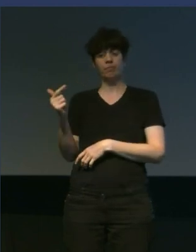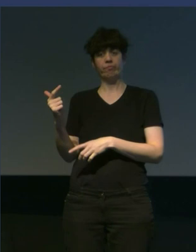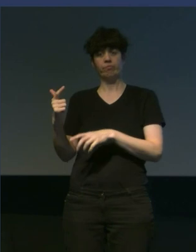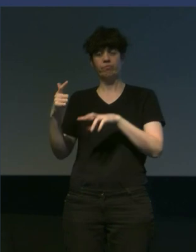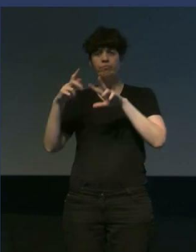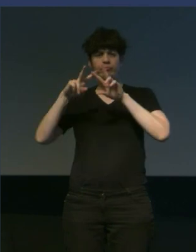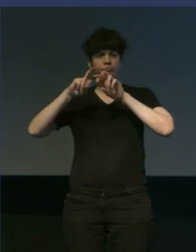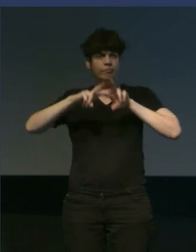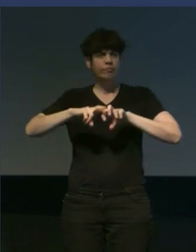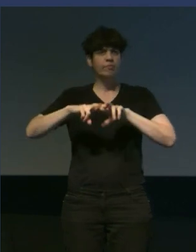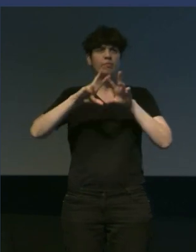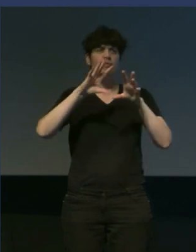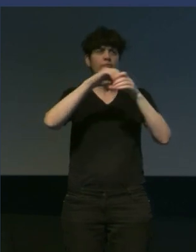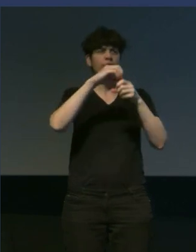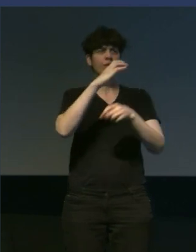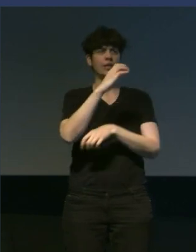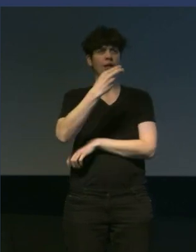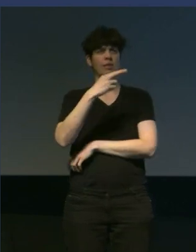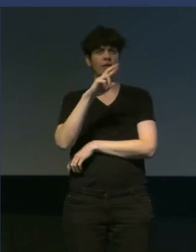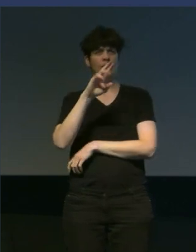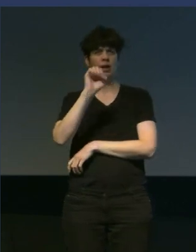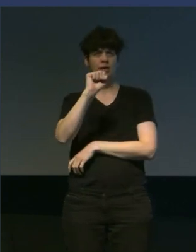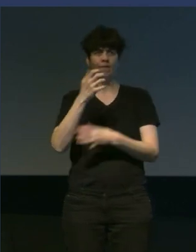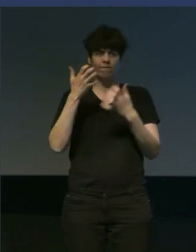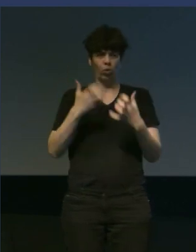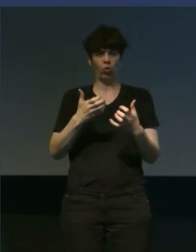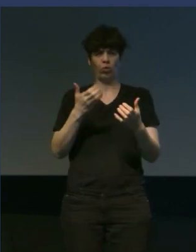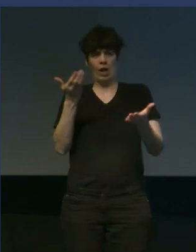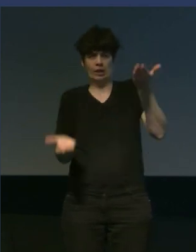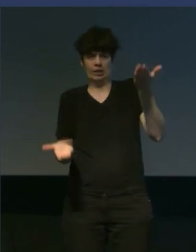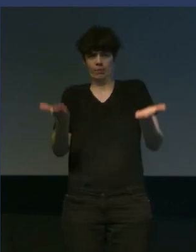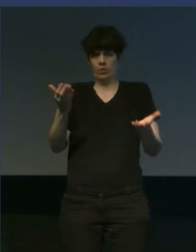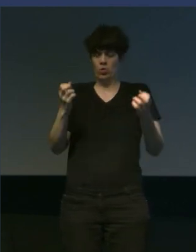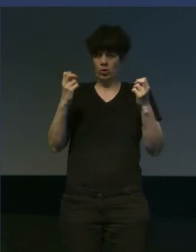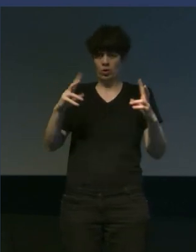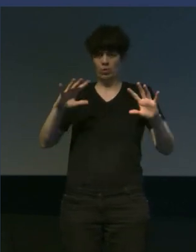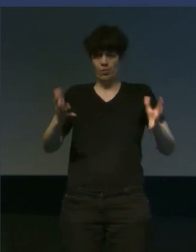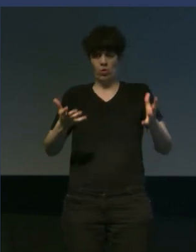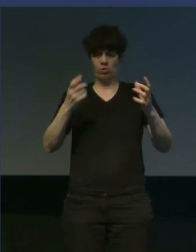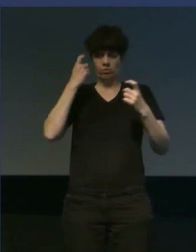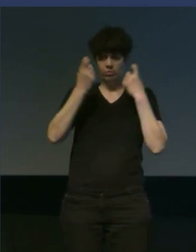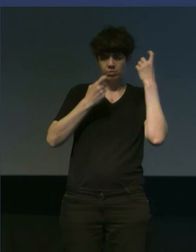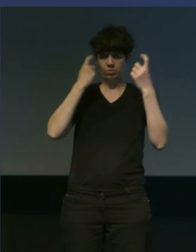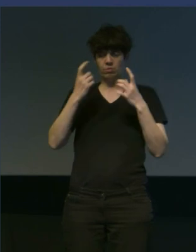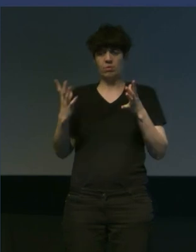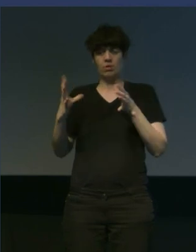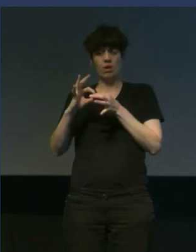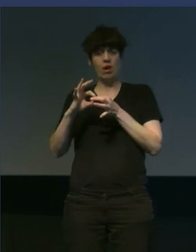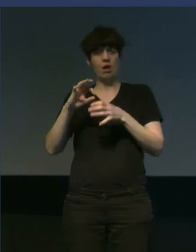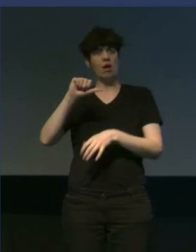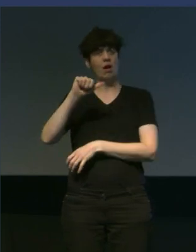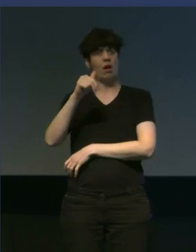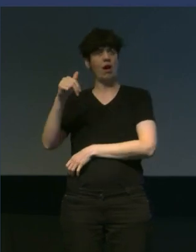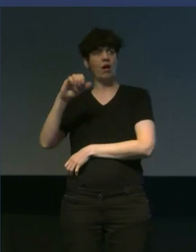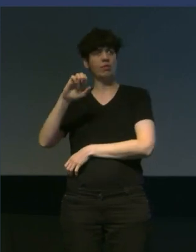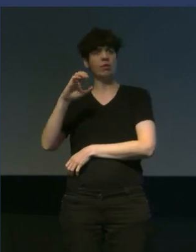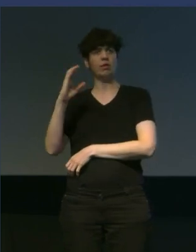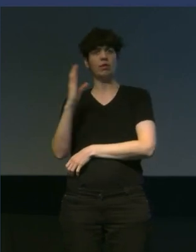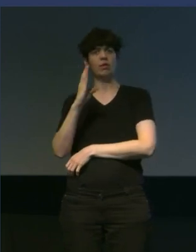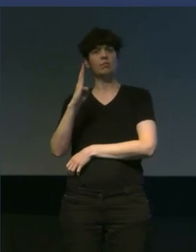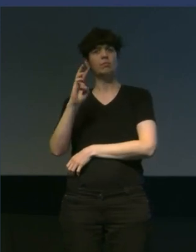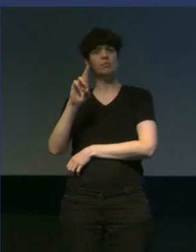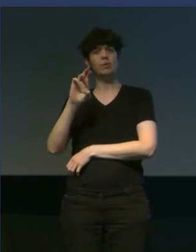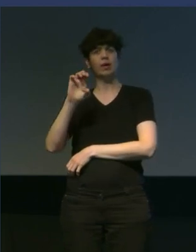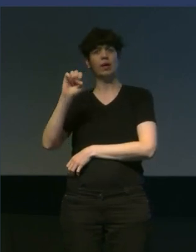du CNRS, voilà, essayer de contrebalancer ça. Et ils ont le tibouré avec Andrew, donc, qui est la co-autrice de l'ouvrage, qui était